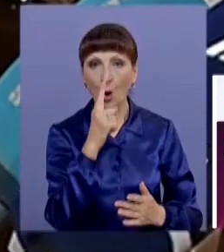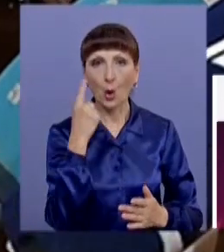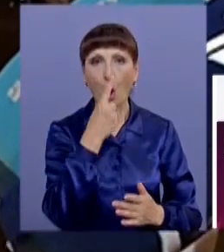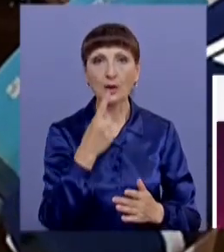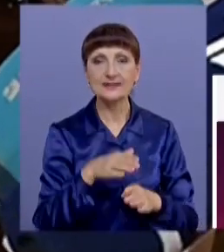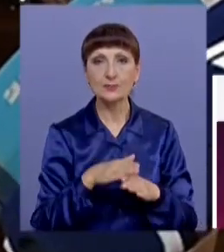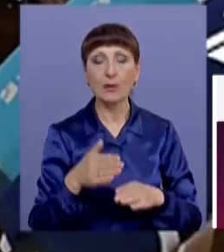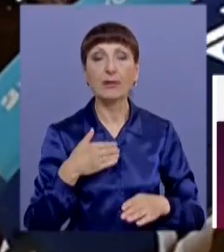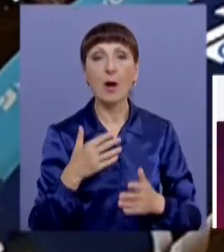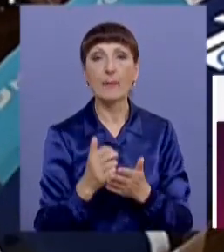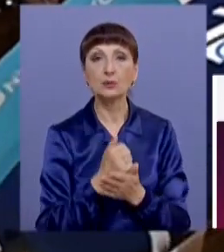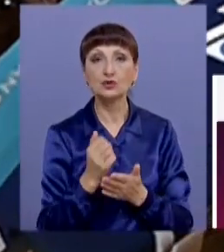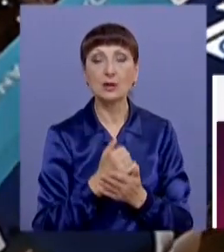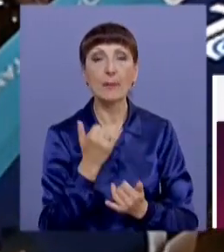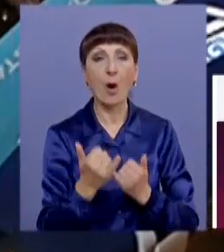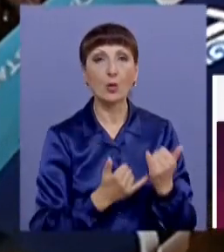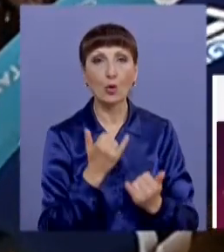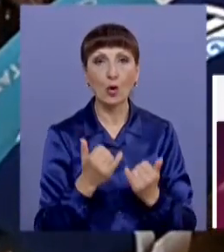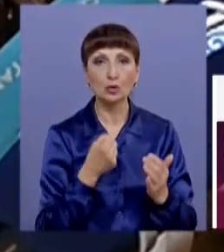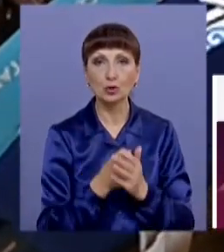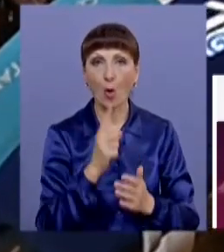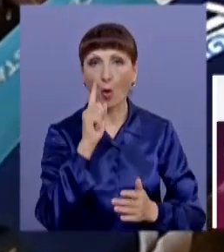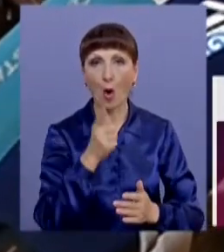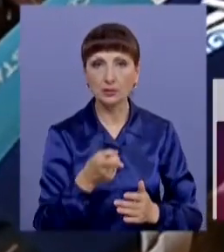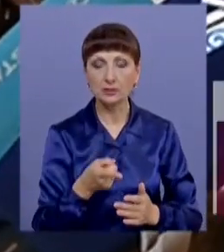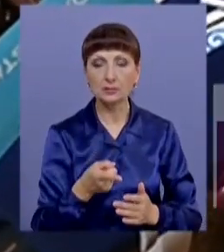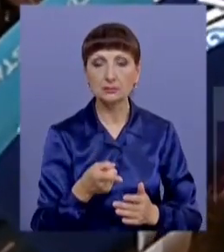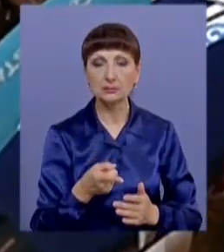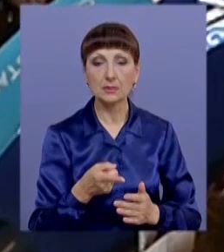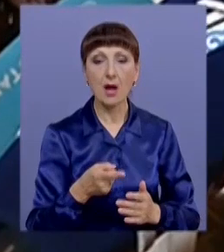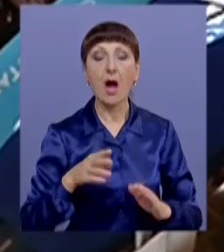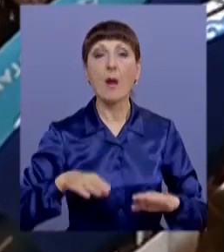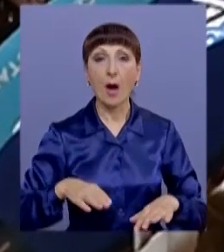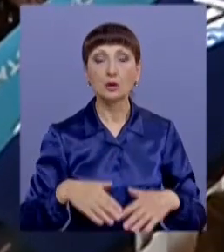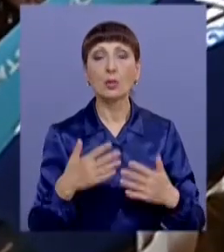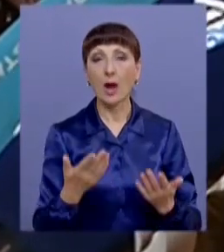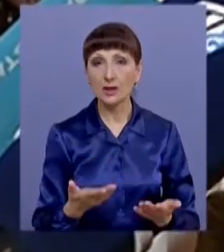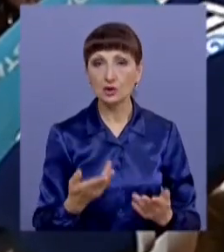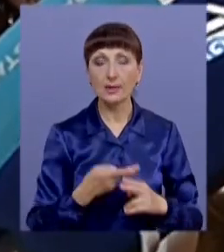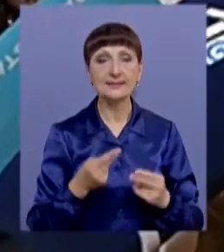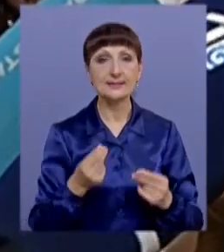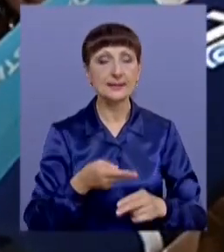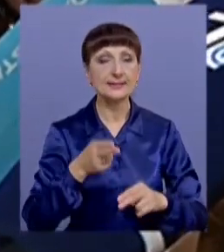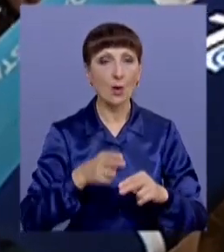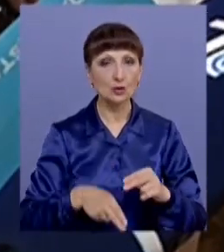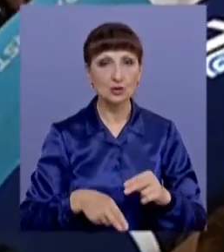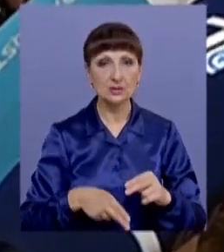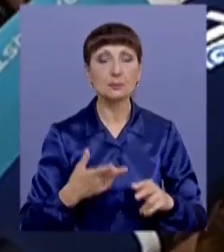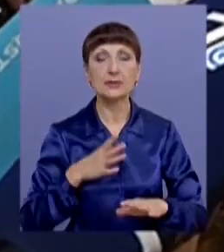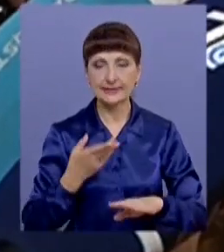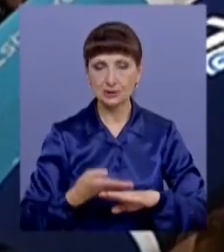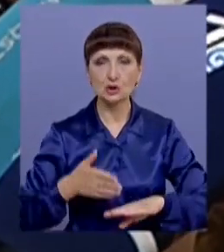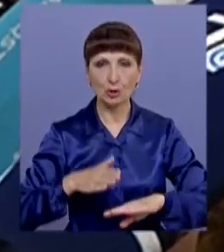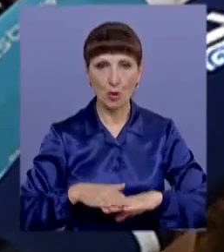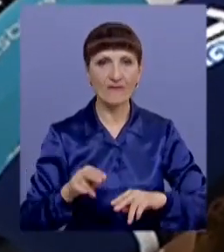как бы я получала по уходу за года. Вот. Потом, конечно, эти денежки закончились, как бы тяжеловато